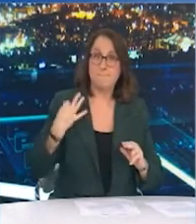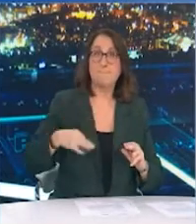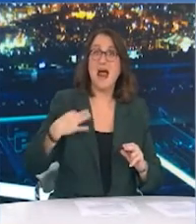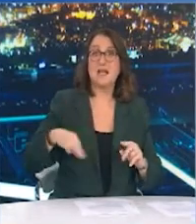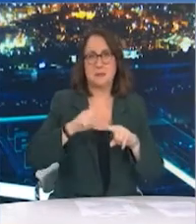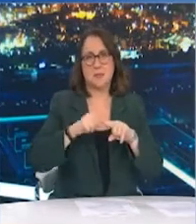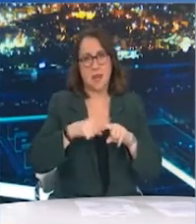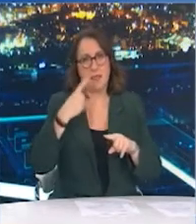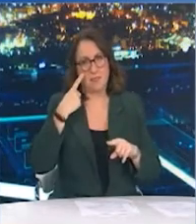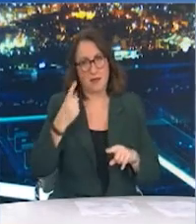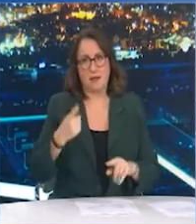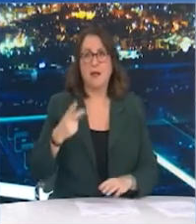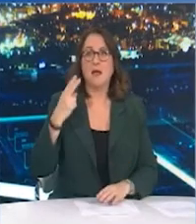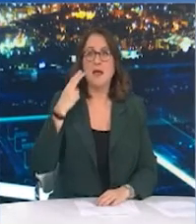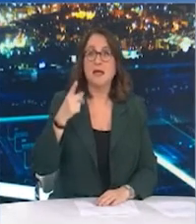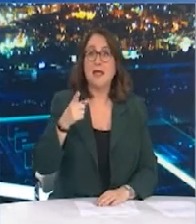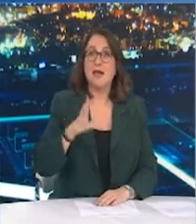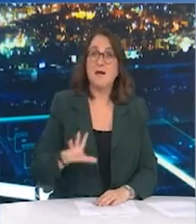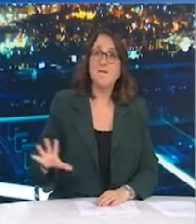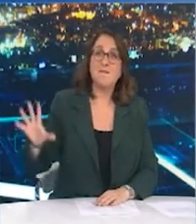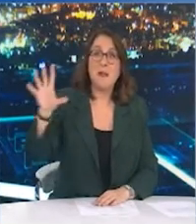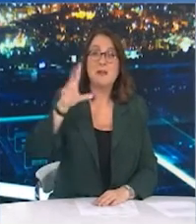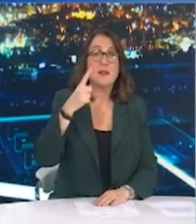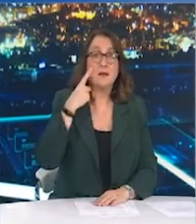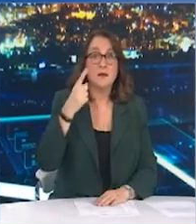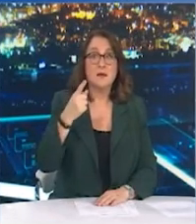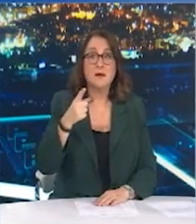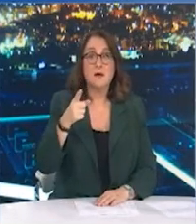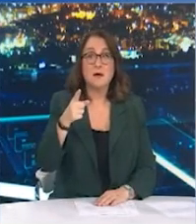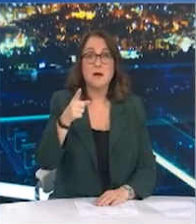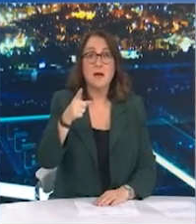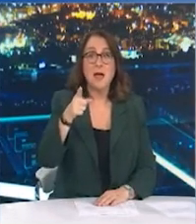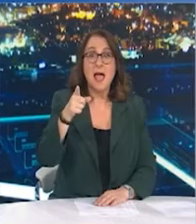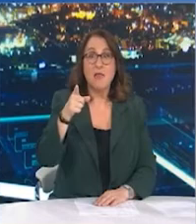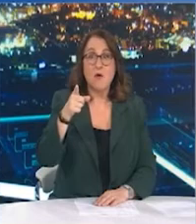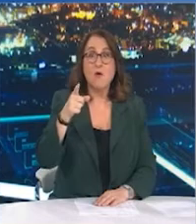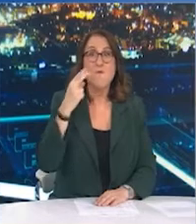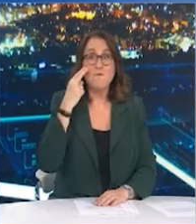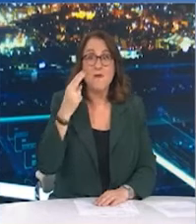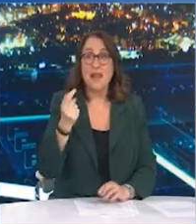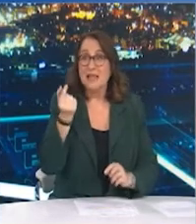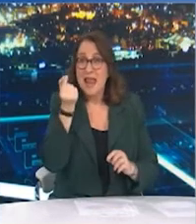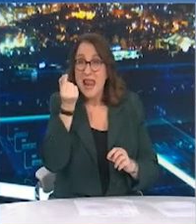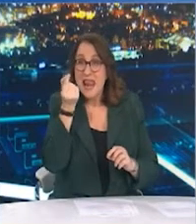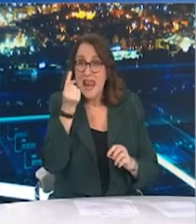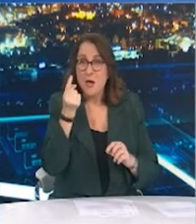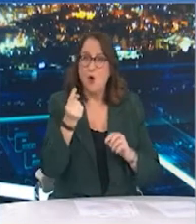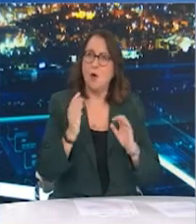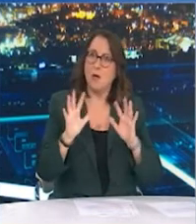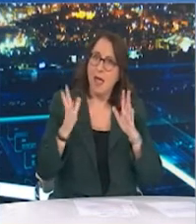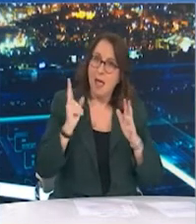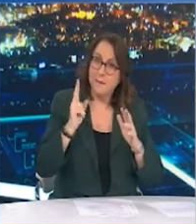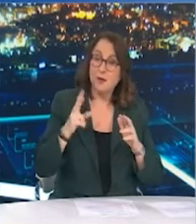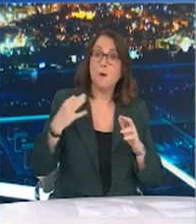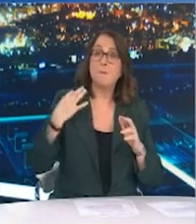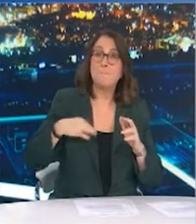Και όσον αφορά αυτά, είναι τα γραφήματα που έχει βγάλει ο ECDC. Εδώ αυτό το γράφημα συνδυάζει τη θετικότητα και τον αριθμό των κρουσμάτων.